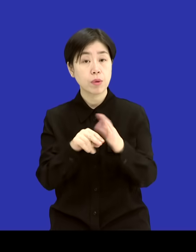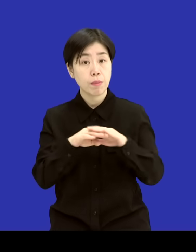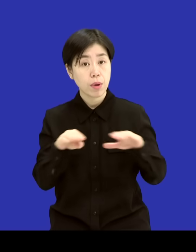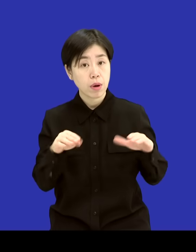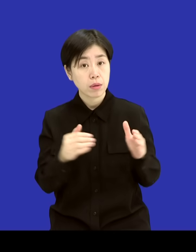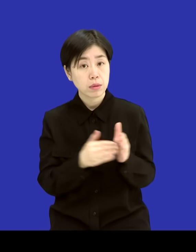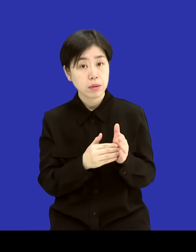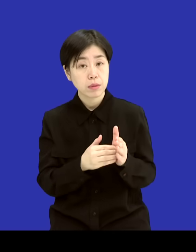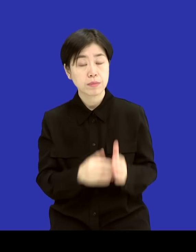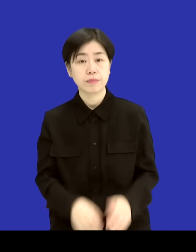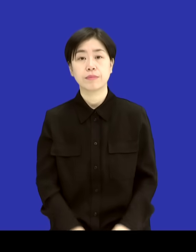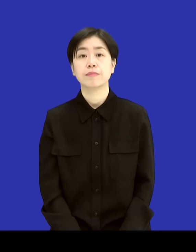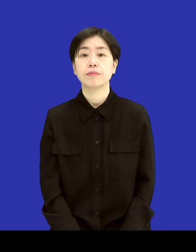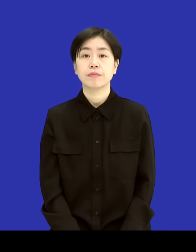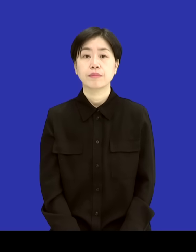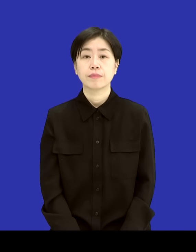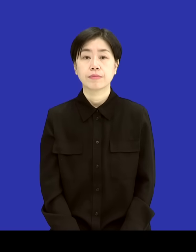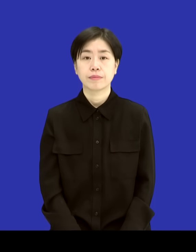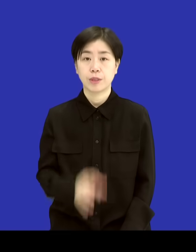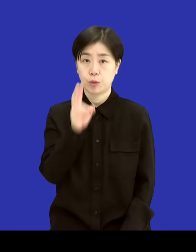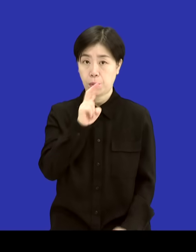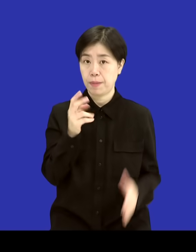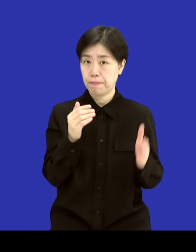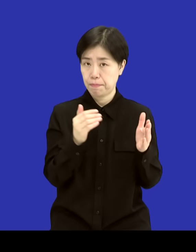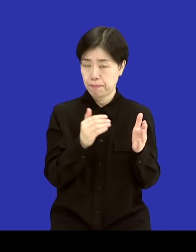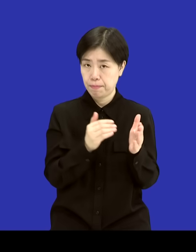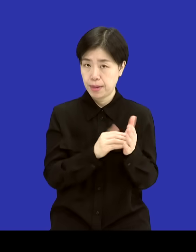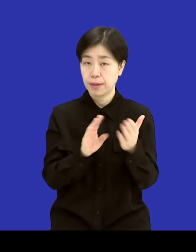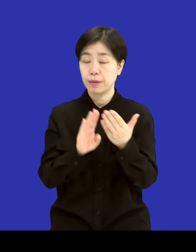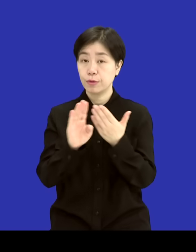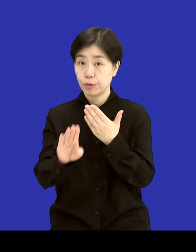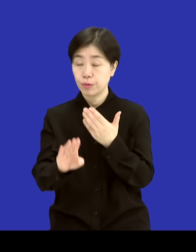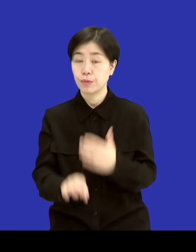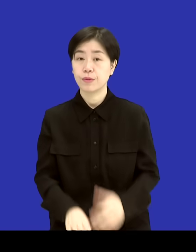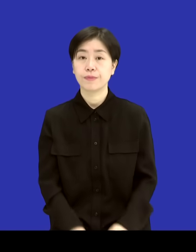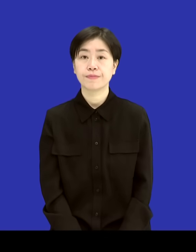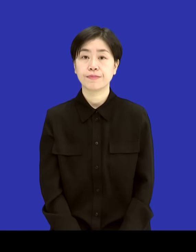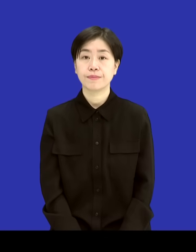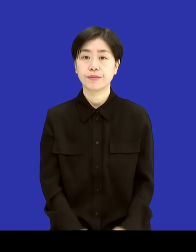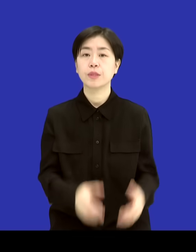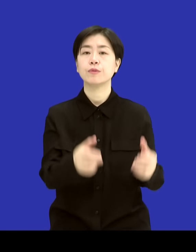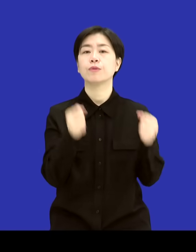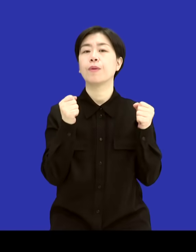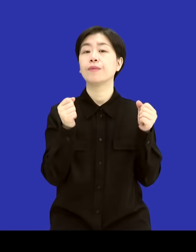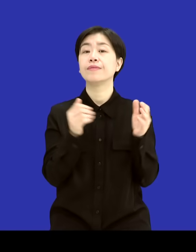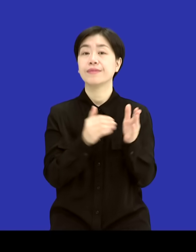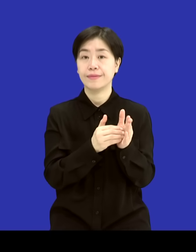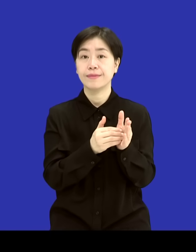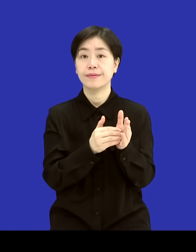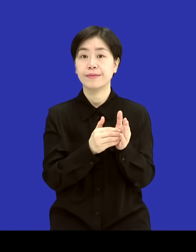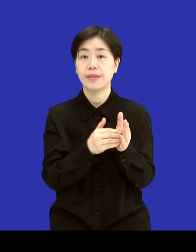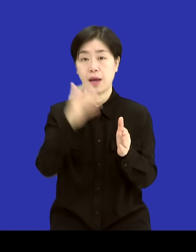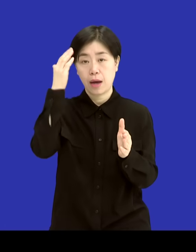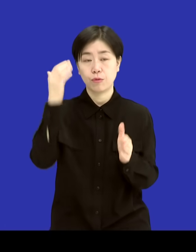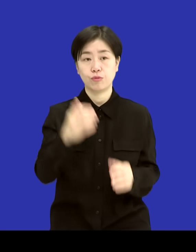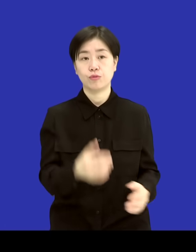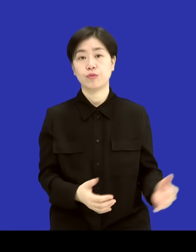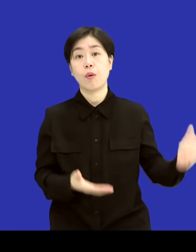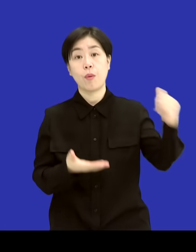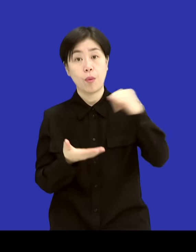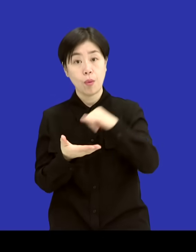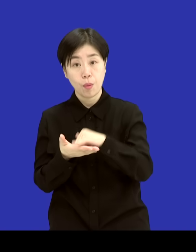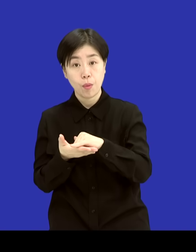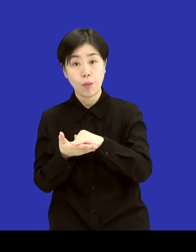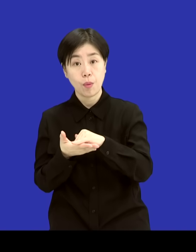어떻게 되셨나요? 그래서 그 무대를 하고 이제 졸업을 하게 되고 네. 이제 한국으로 돌아와서 예.